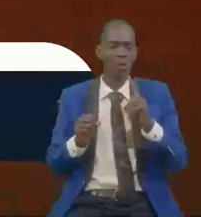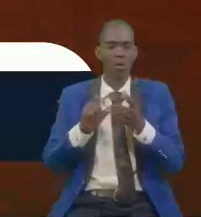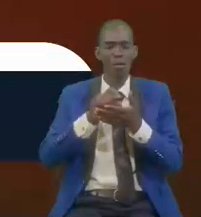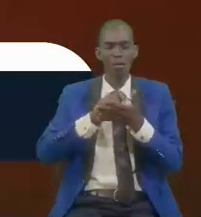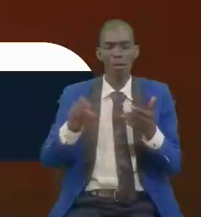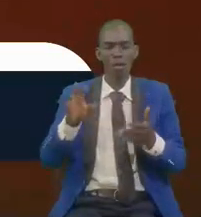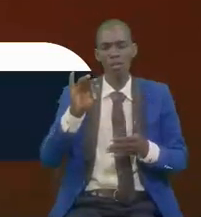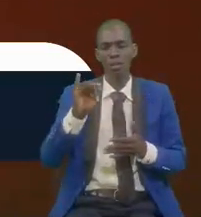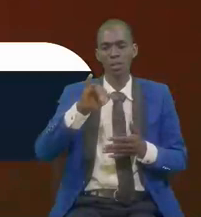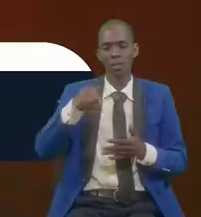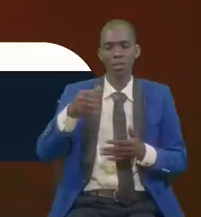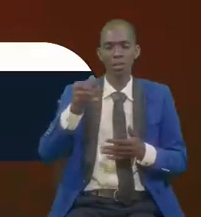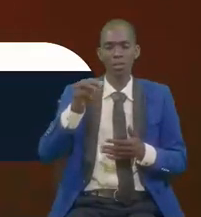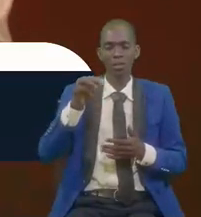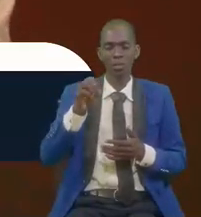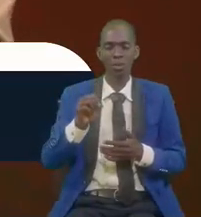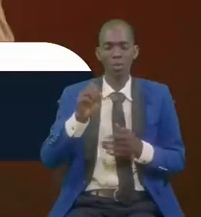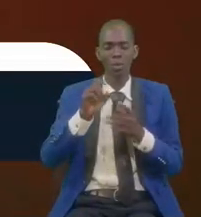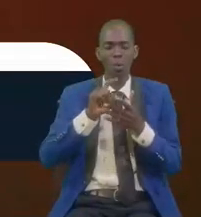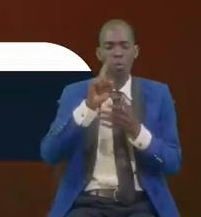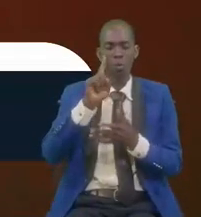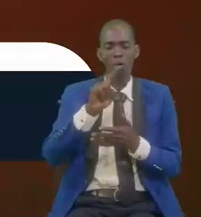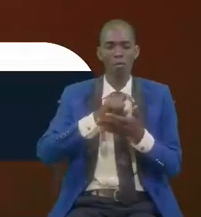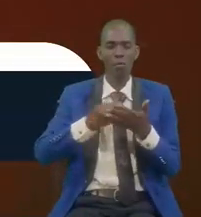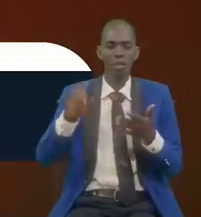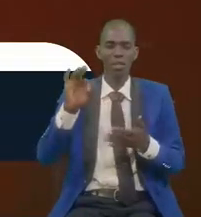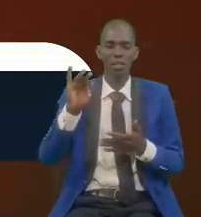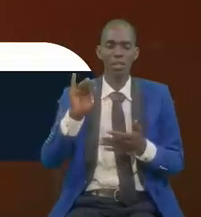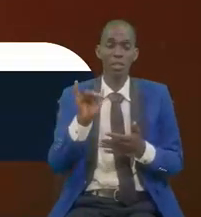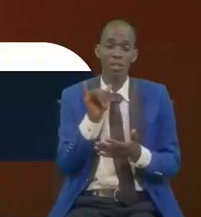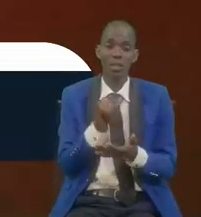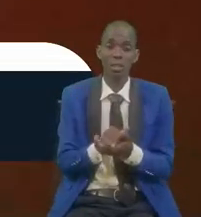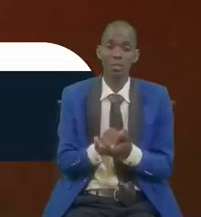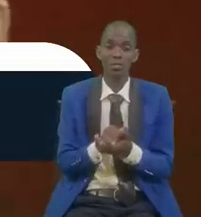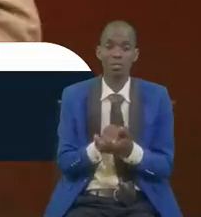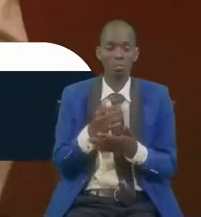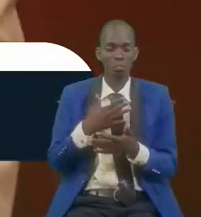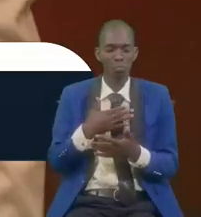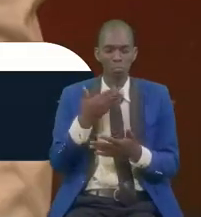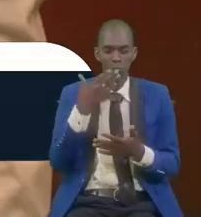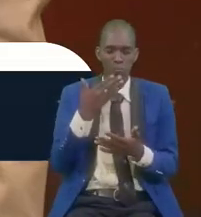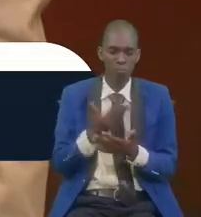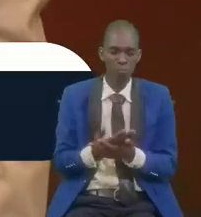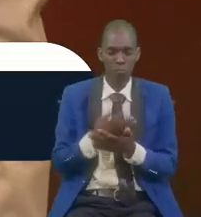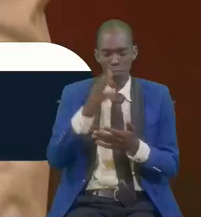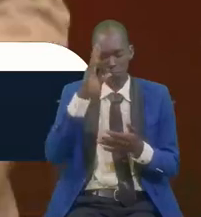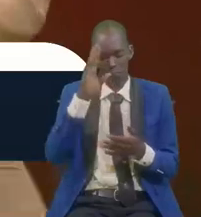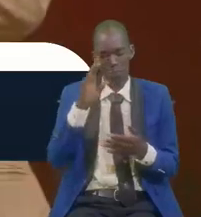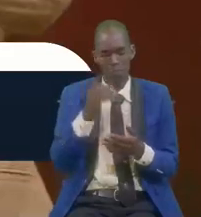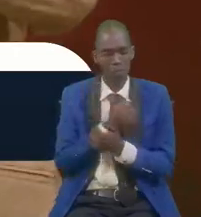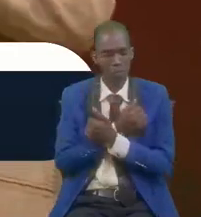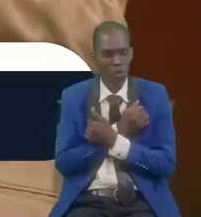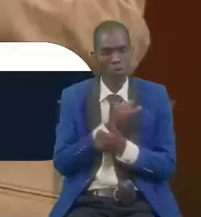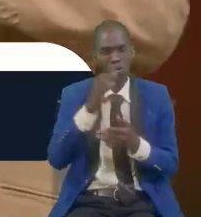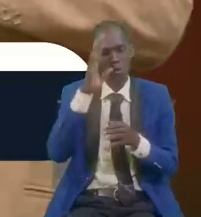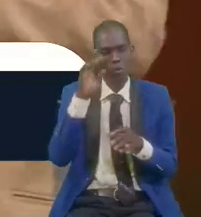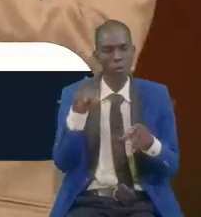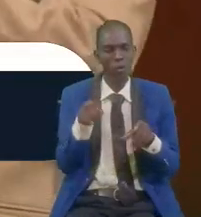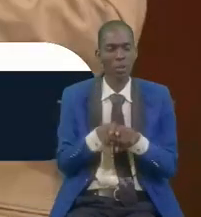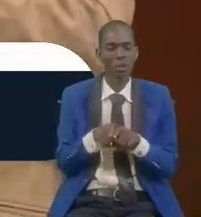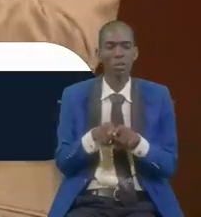verset 19, Jacques 1, 19. Sachez-le, mes frères